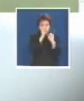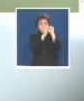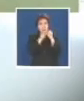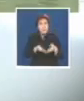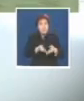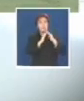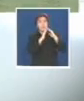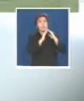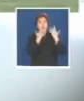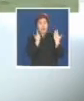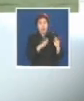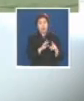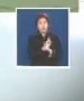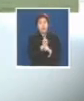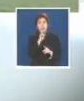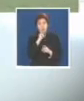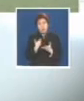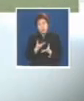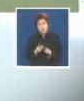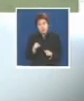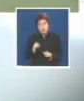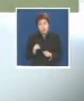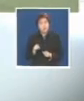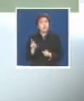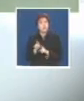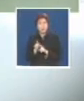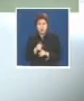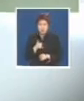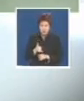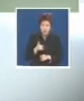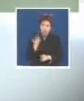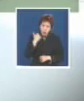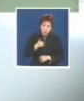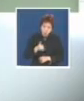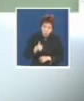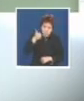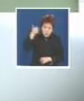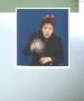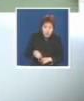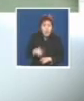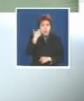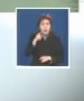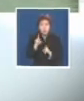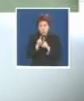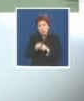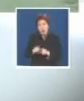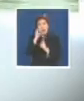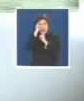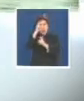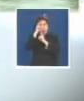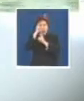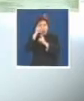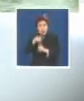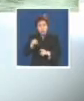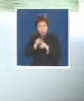ะครับยกเว้นในพื้นที่ซึ่งพี่น้องประชาชนไม่สามารถกลับเข้าไปในที่เดิมได้อาจจะเป็นเพราะว่ามีการประเมินในเรื่องความปลอดภัยหรือว่าพี่น้อง